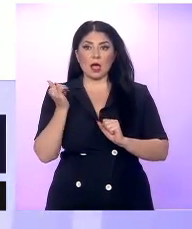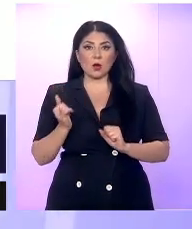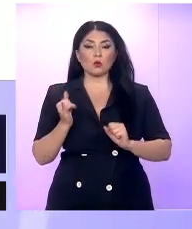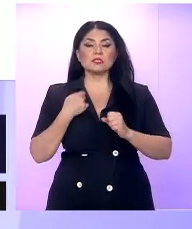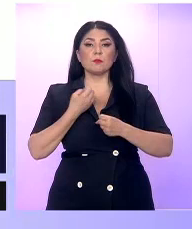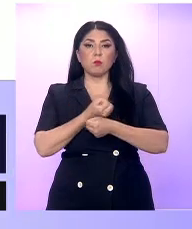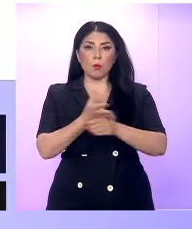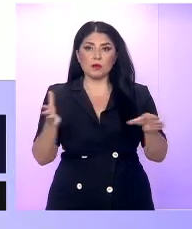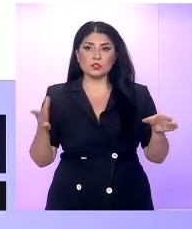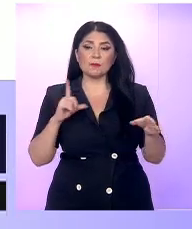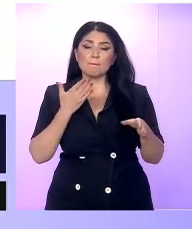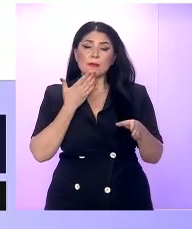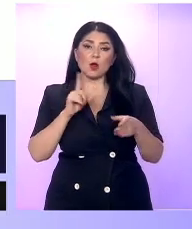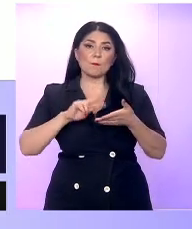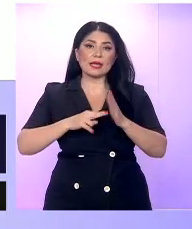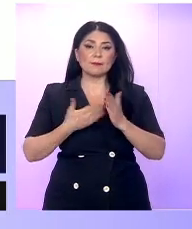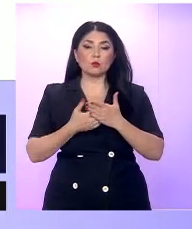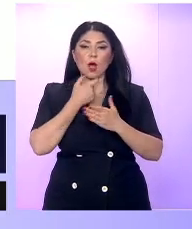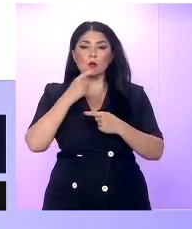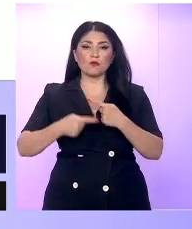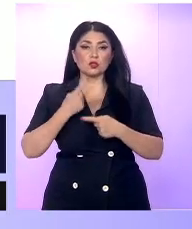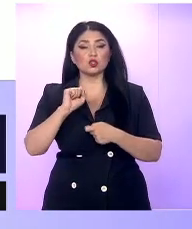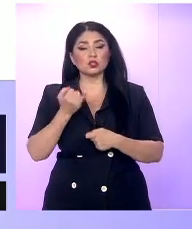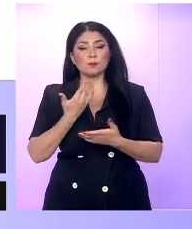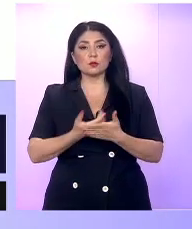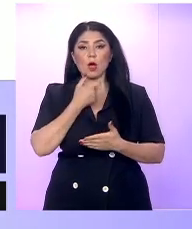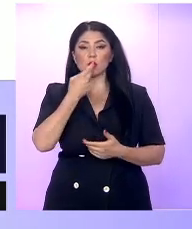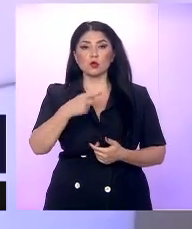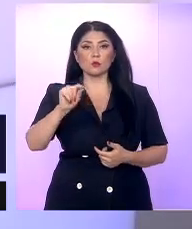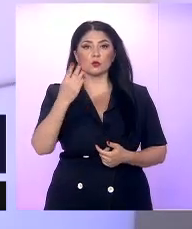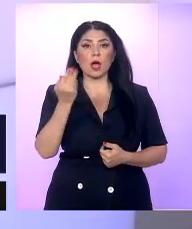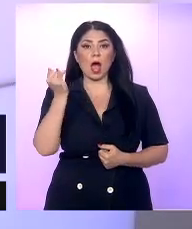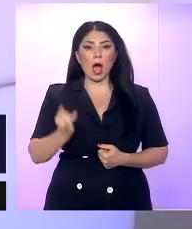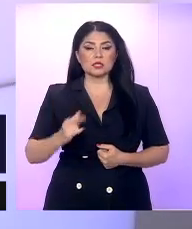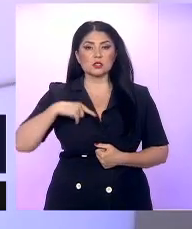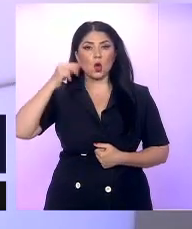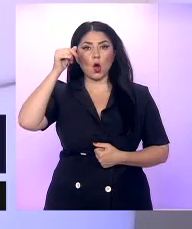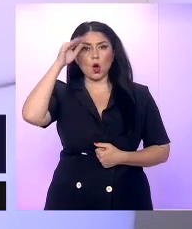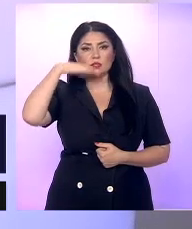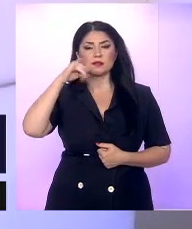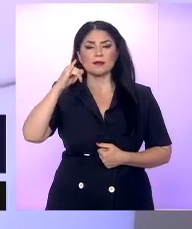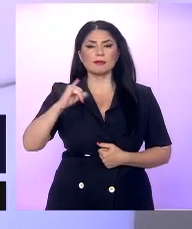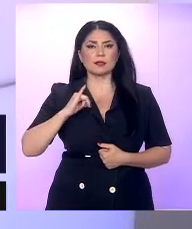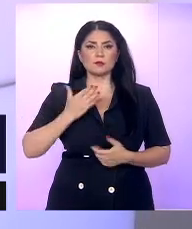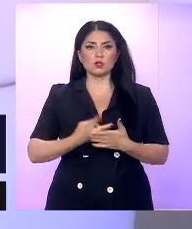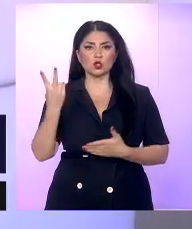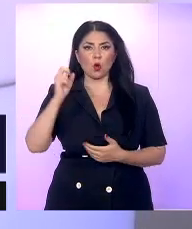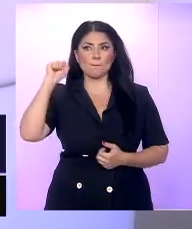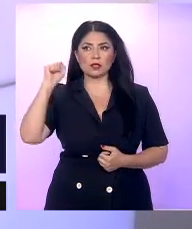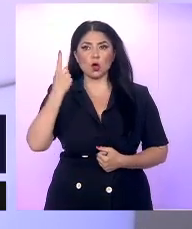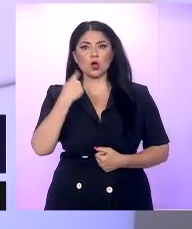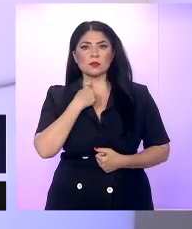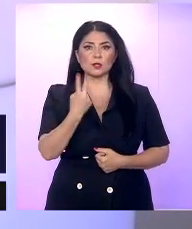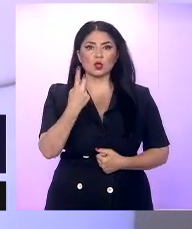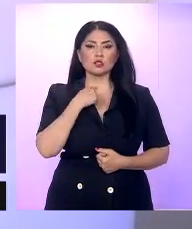spațiul public, probabil sunt și o pregătire pentru anul viitor și anul 2024. Se anunță astăzi o zi extrem de interesantă la cele două partide mari. Într-o săptămână,